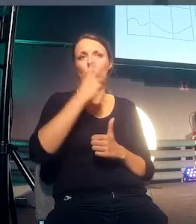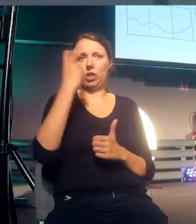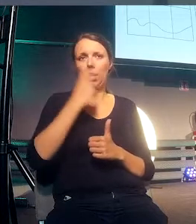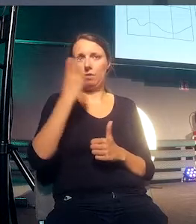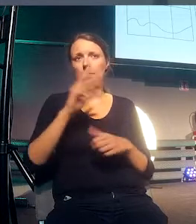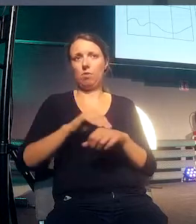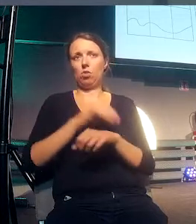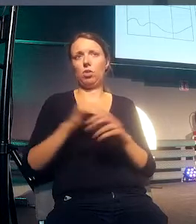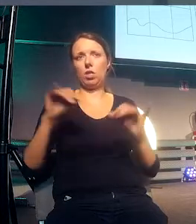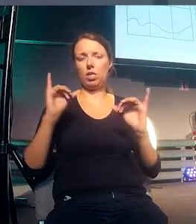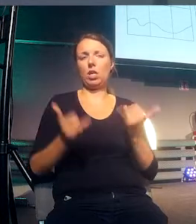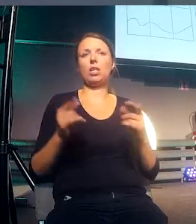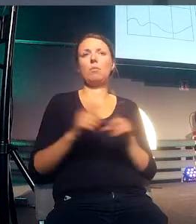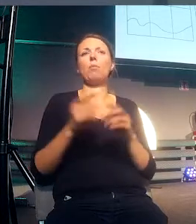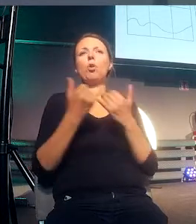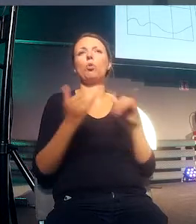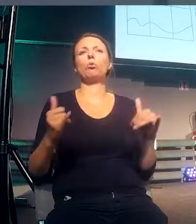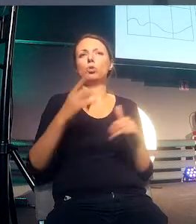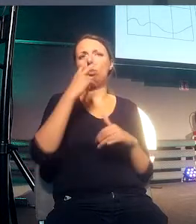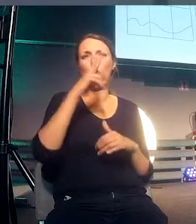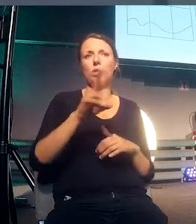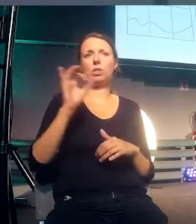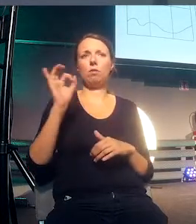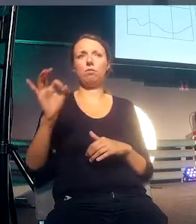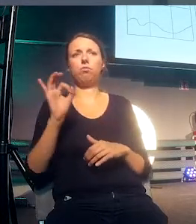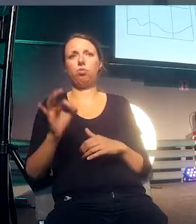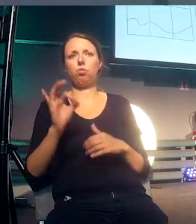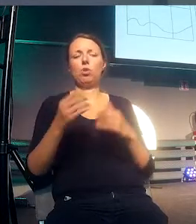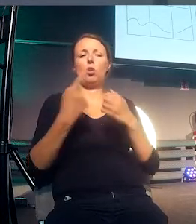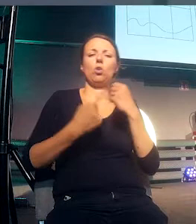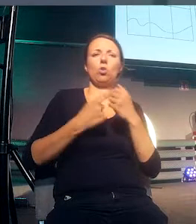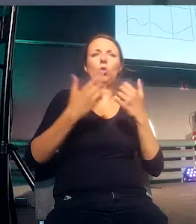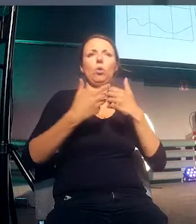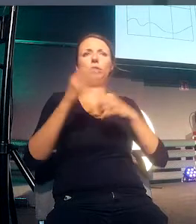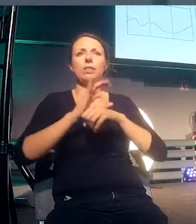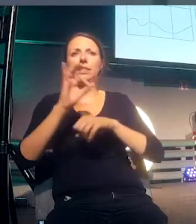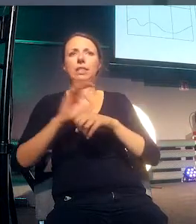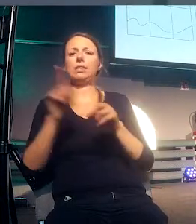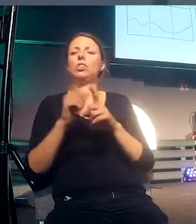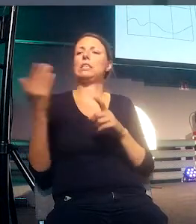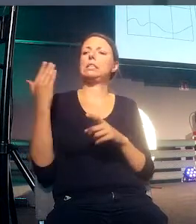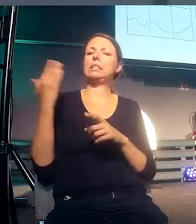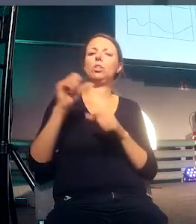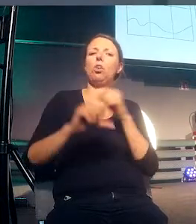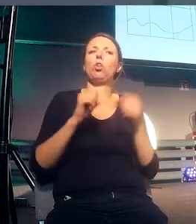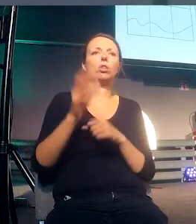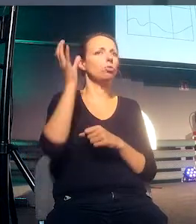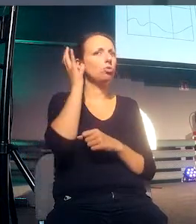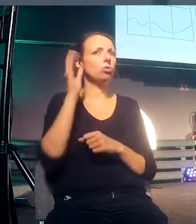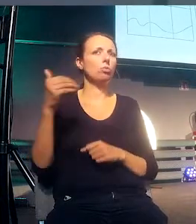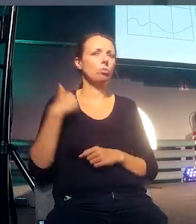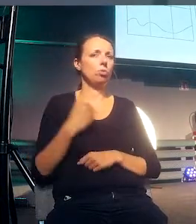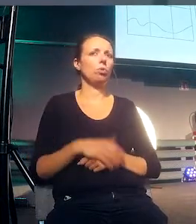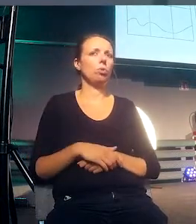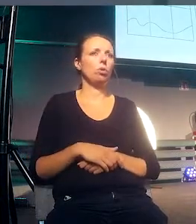design thinking w swojej organizacji, którą usłyszałam w ciągu ostatniego roku, jest to, żeby po prostu nie mówić ludziom, że